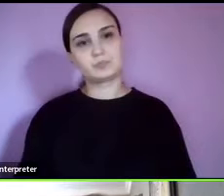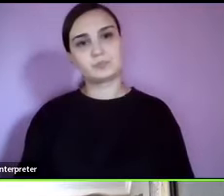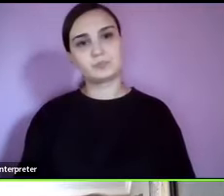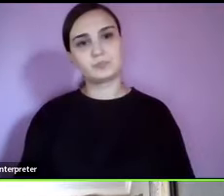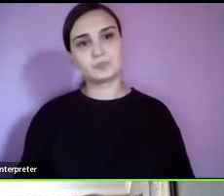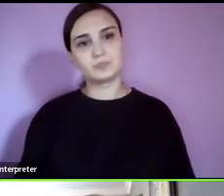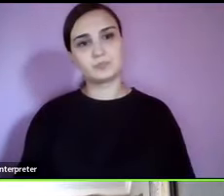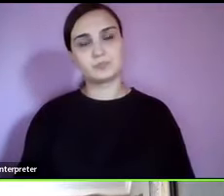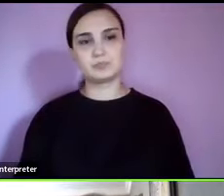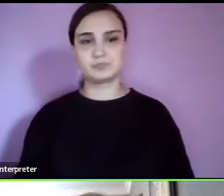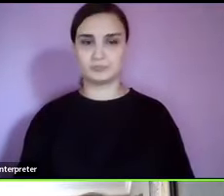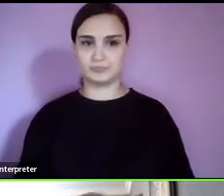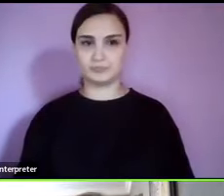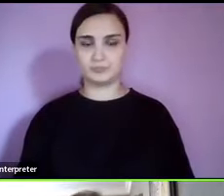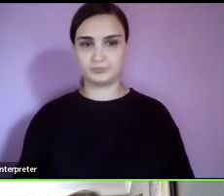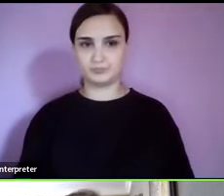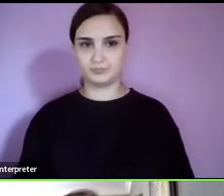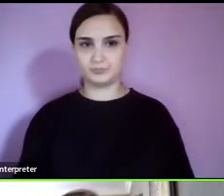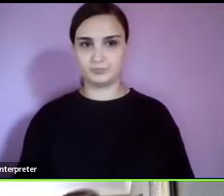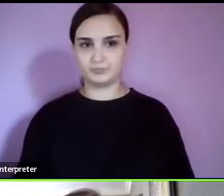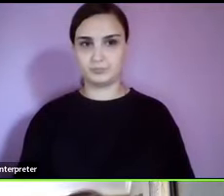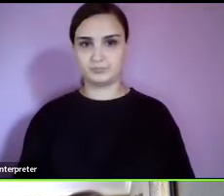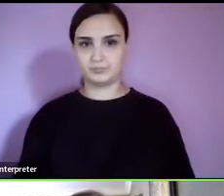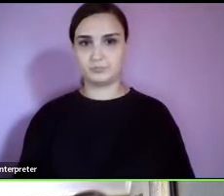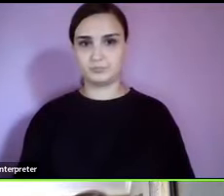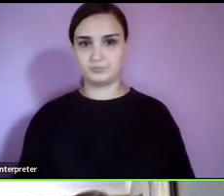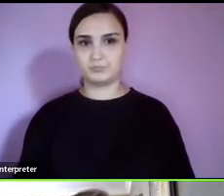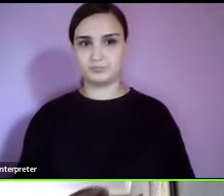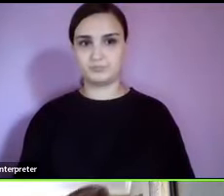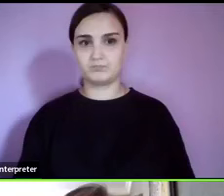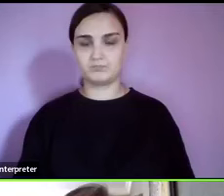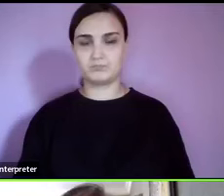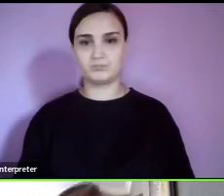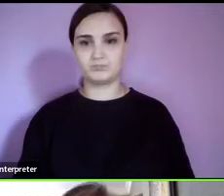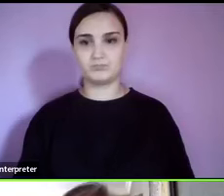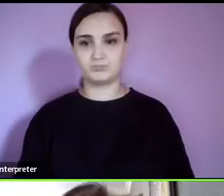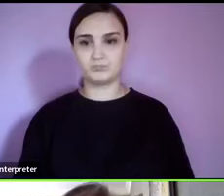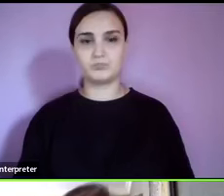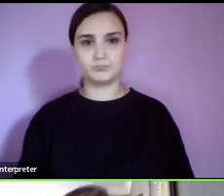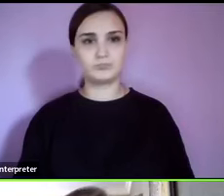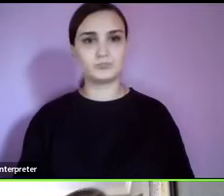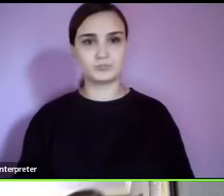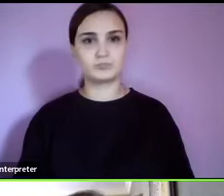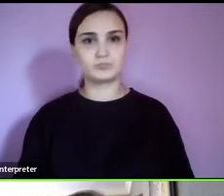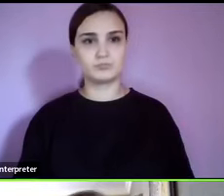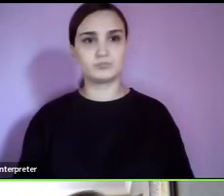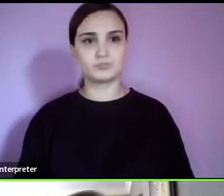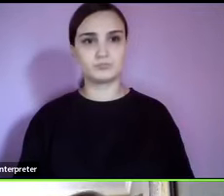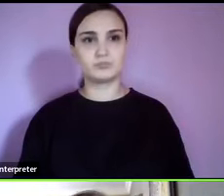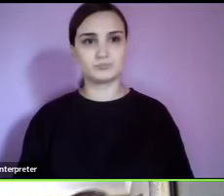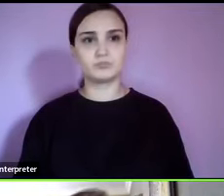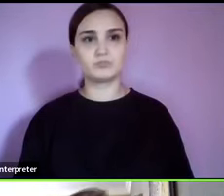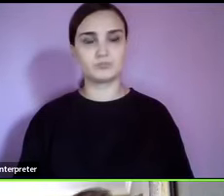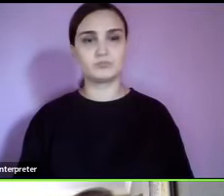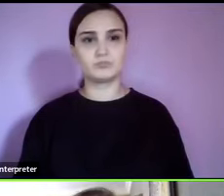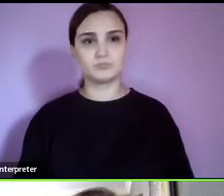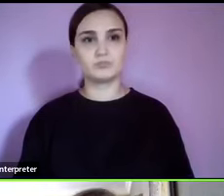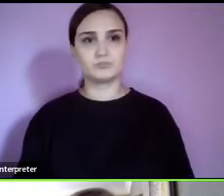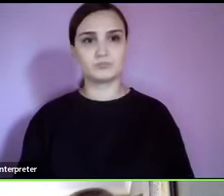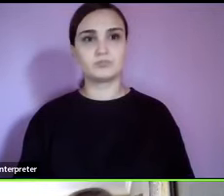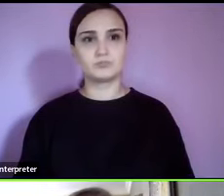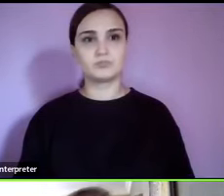The other thing is learning ability. So especially for children who have been involved in